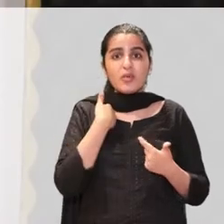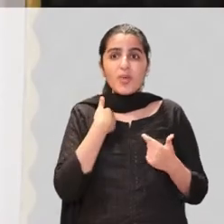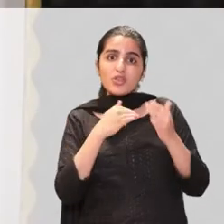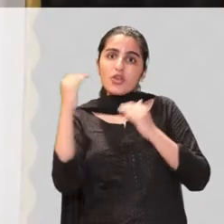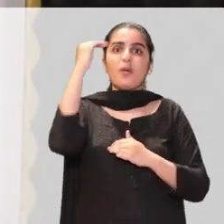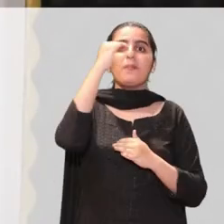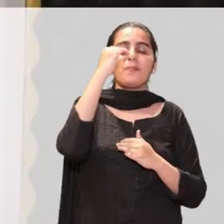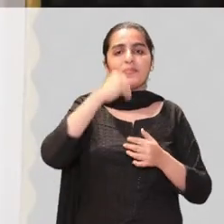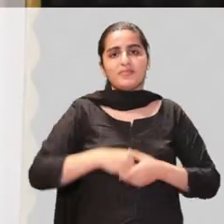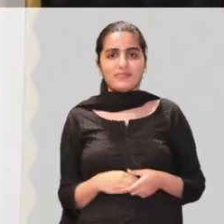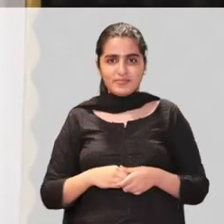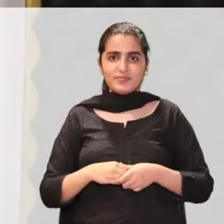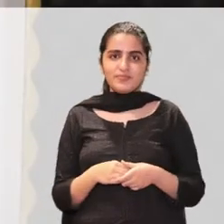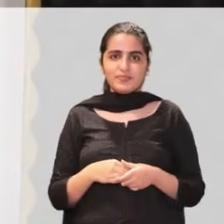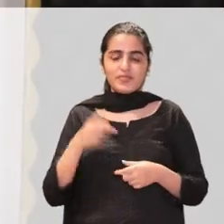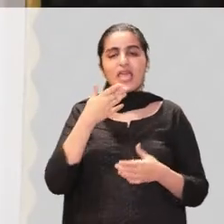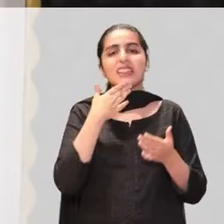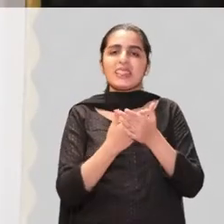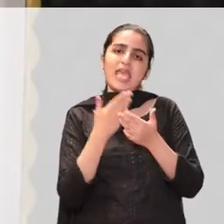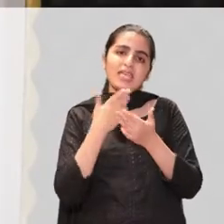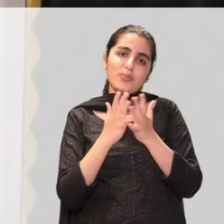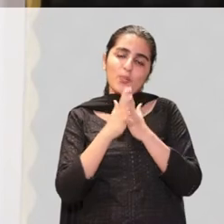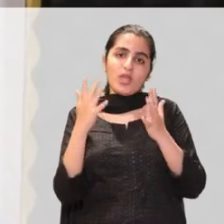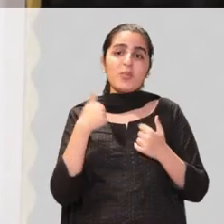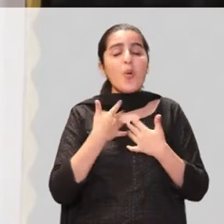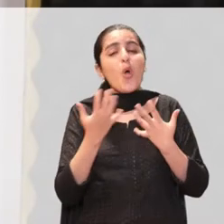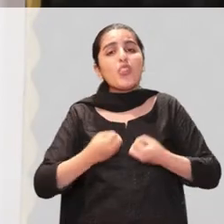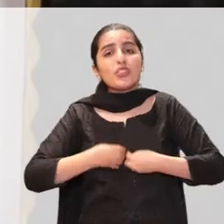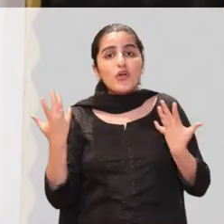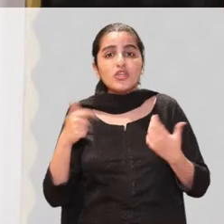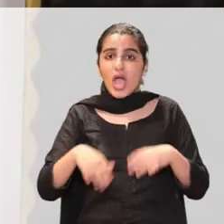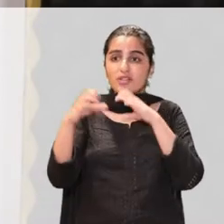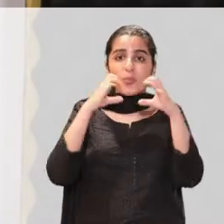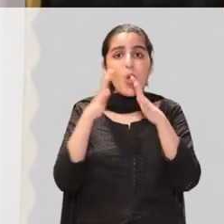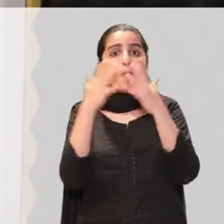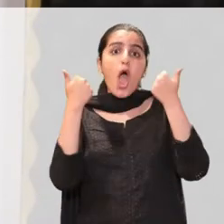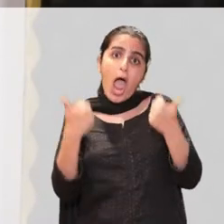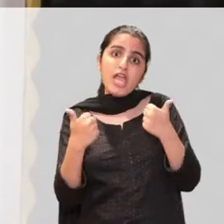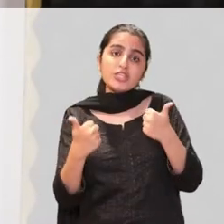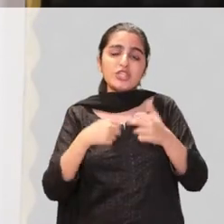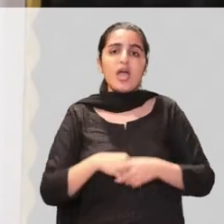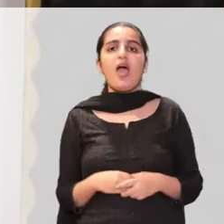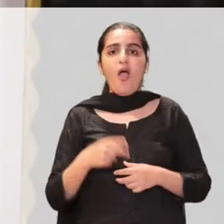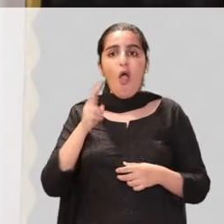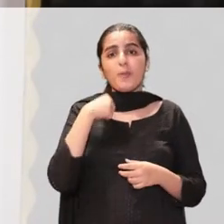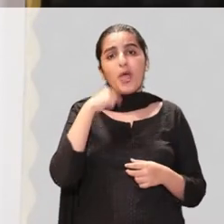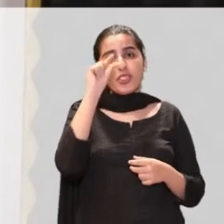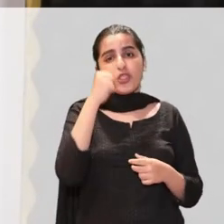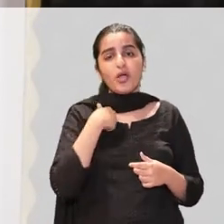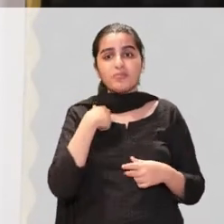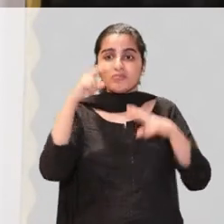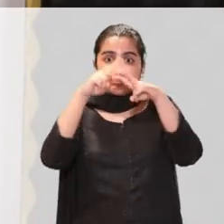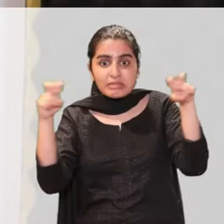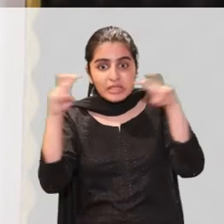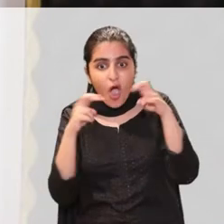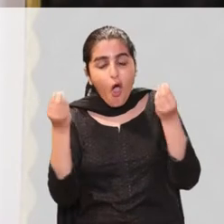गिव बहुत इंटरेस्टिंग रहिए मैं आपको थोड़ा सा और बेहतर जान पाया हूं और मुझे यकीन है कि दुआ जोसेफ इस पर है और ज्यादा गहरा है